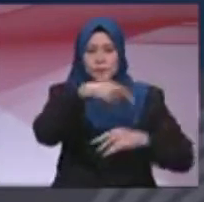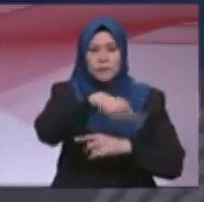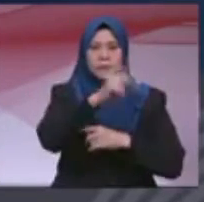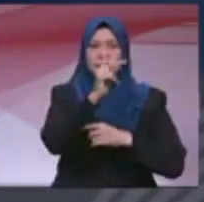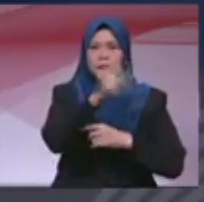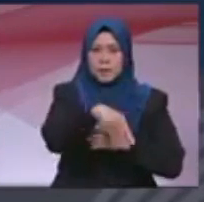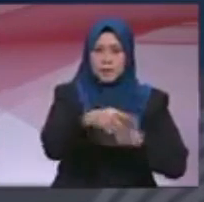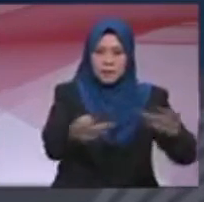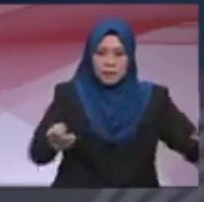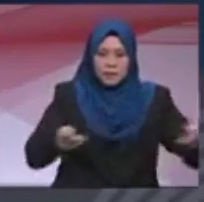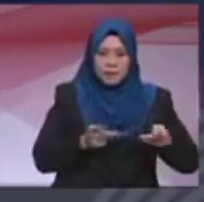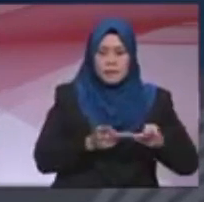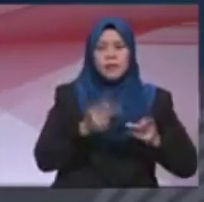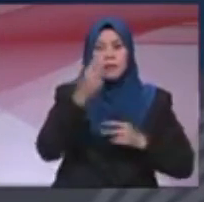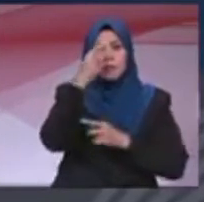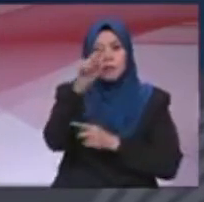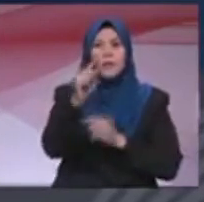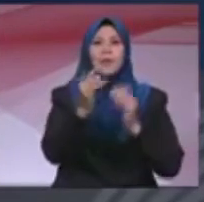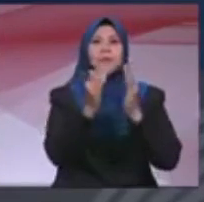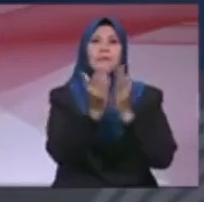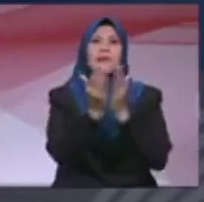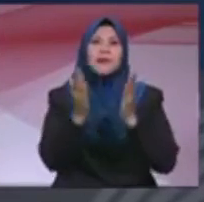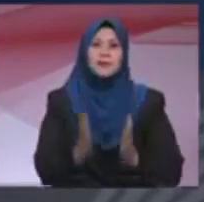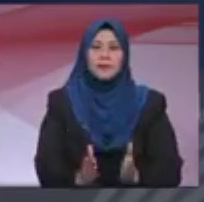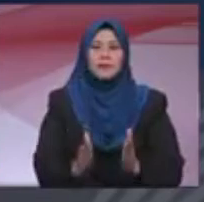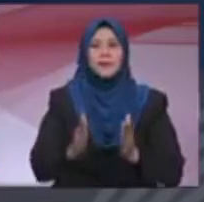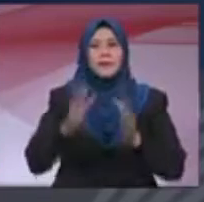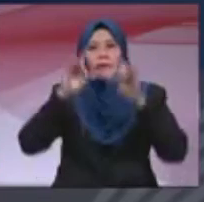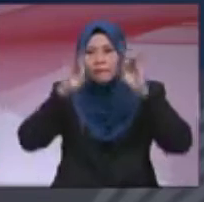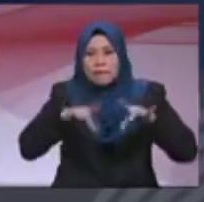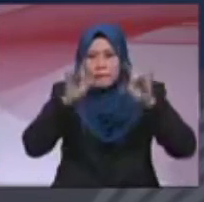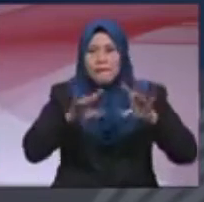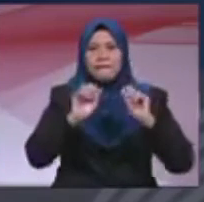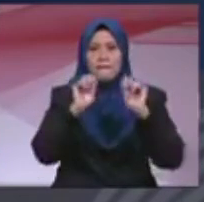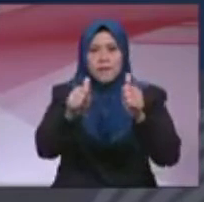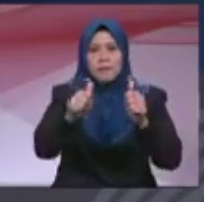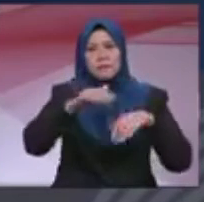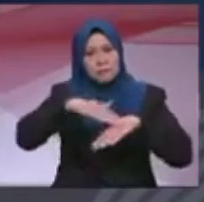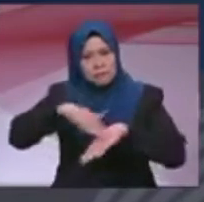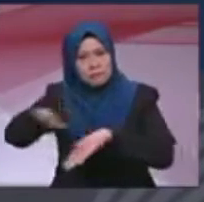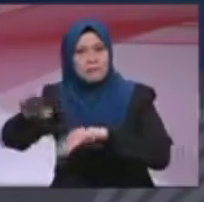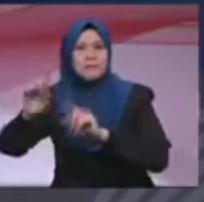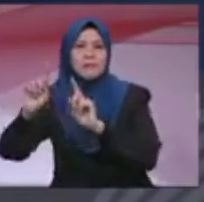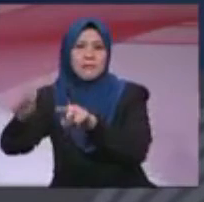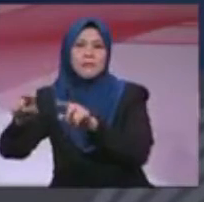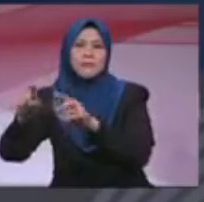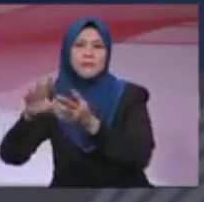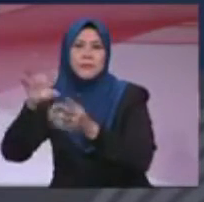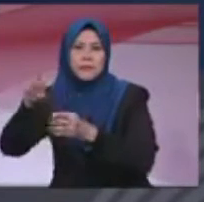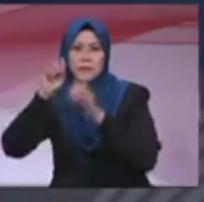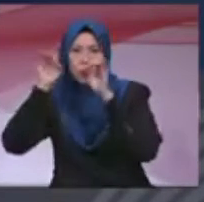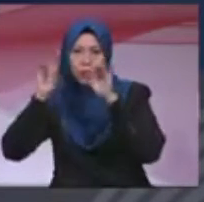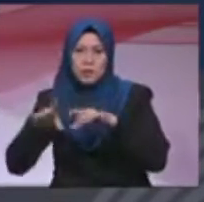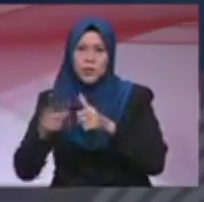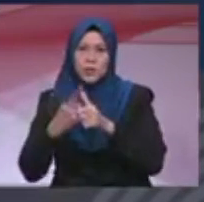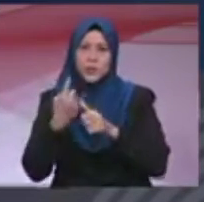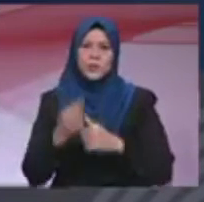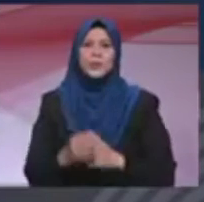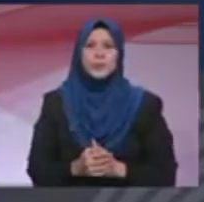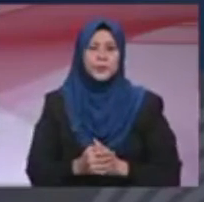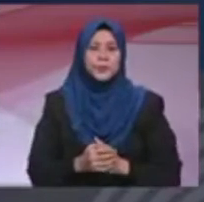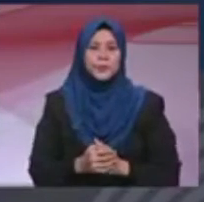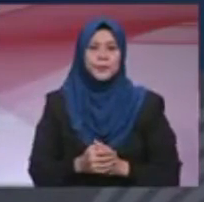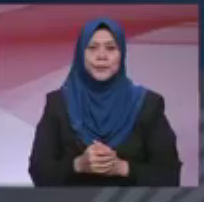ini adalah untuk murid-murid kelas peperiksaan terlebih dahulu. Ya, terima kasih. Ada